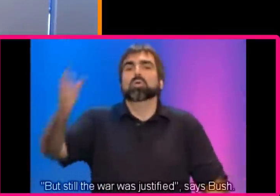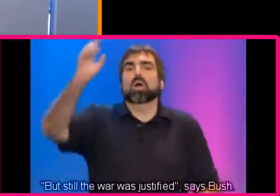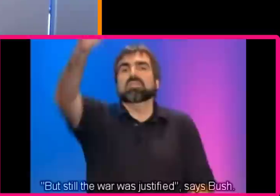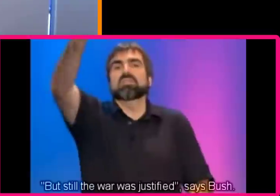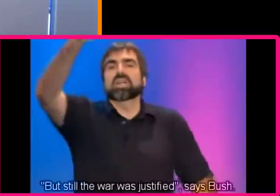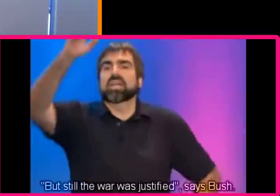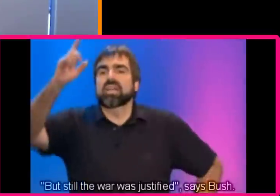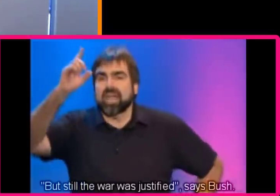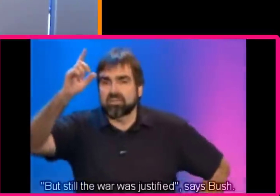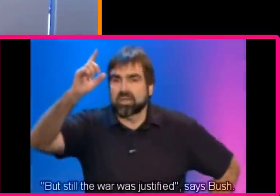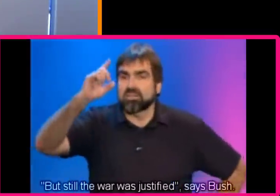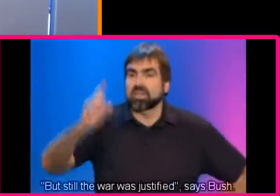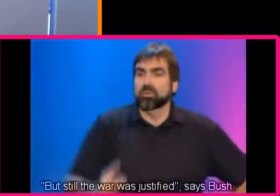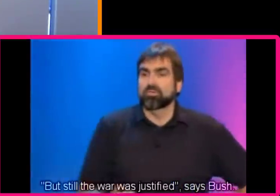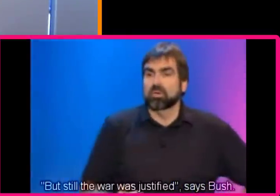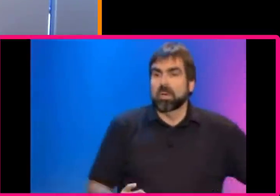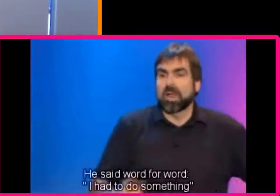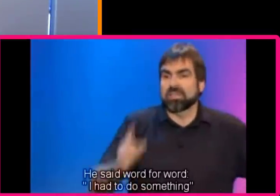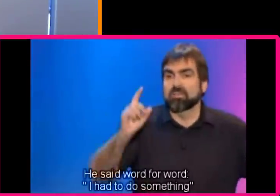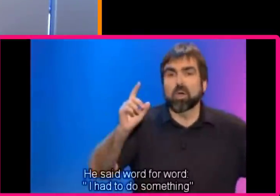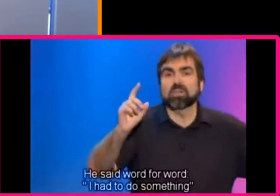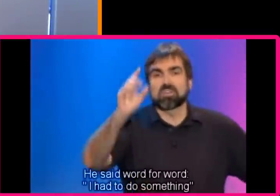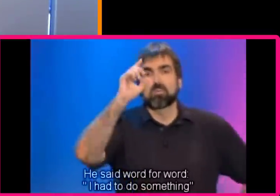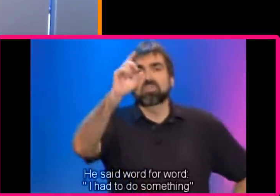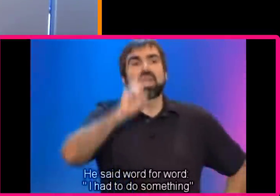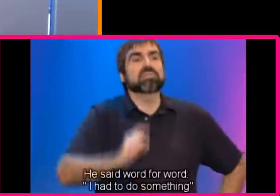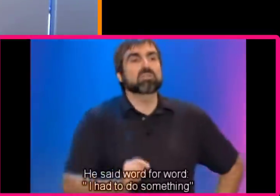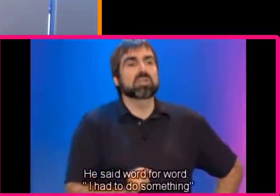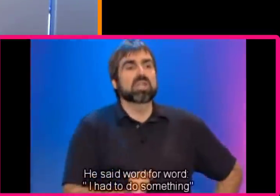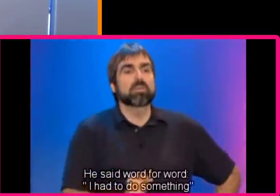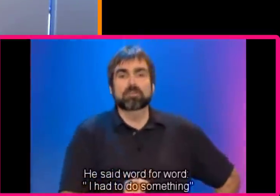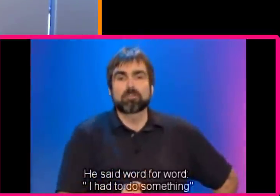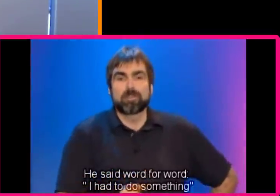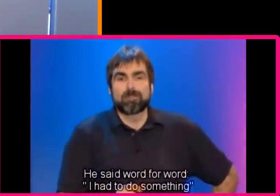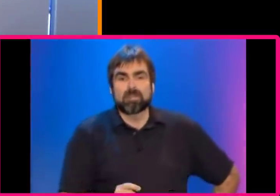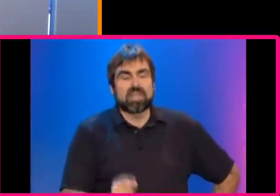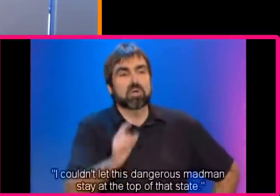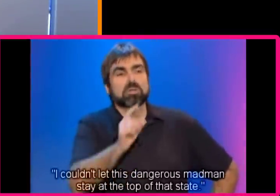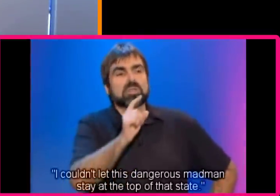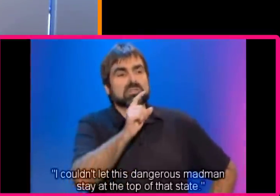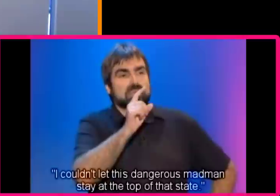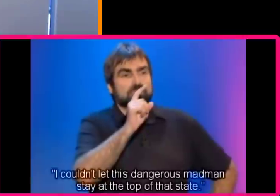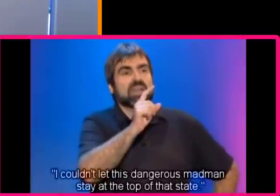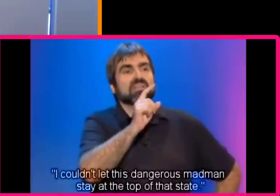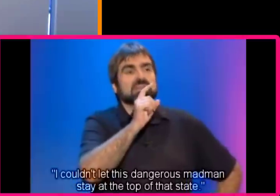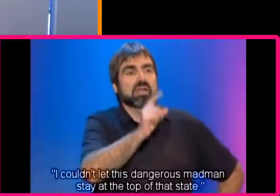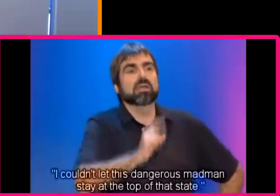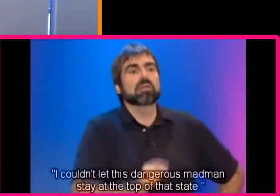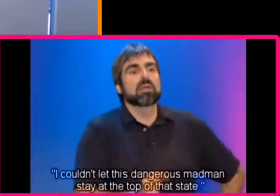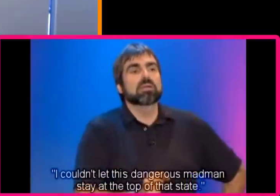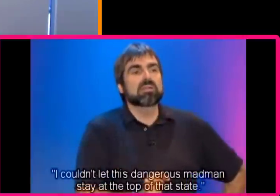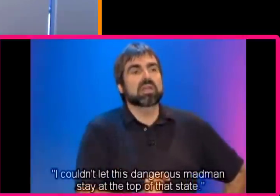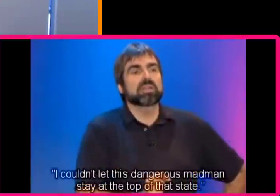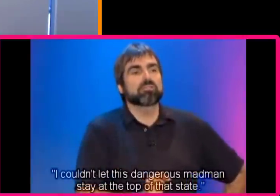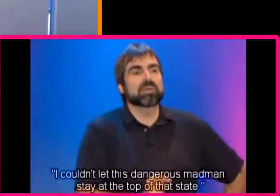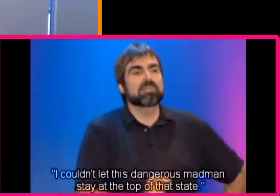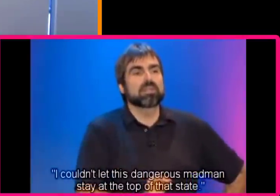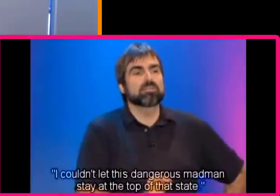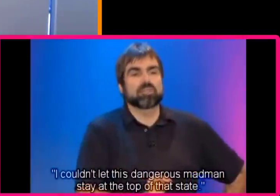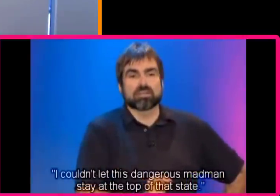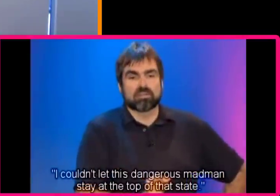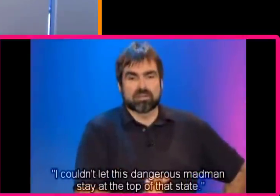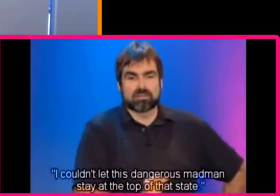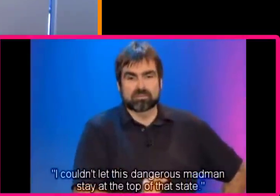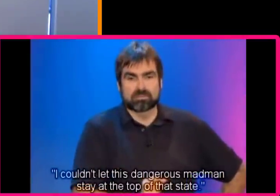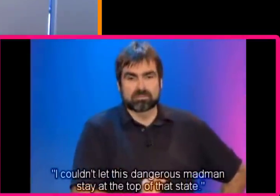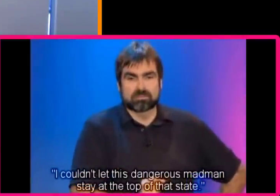und trotzdem war der krieg gerecht werden sagt der busch er sagt wörtlich ich musste etwas unternehmen ich konnte diesen gefährlichen irren nicht an der spitze dieses